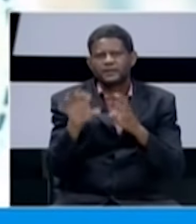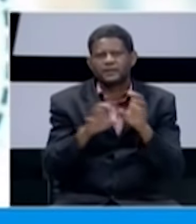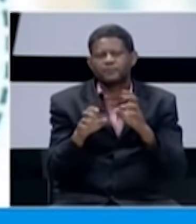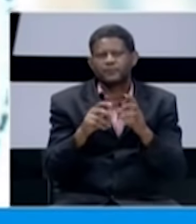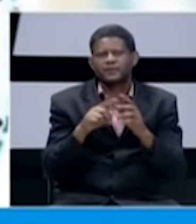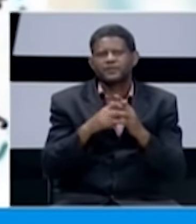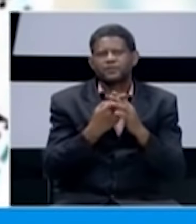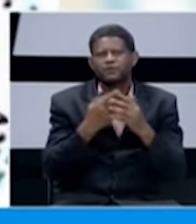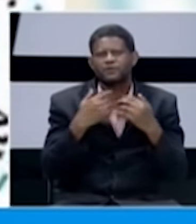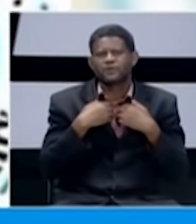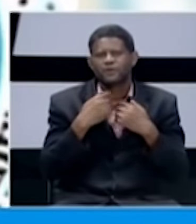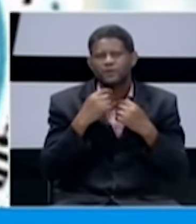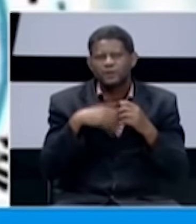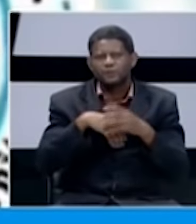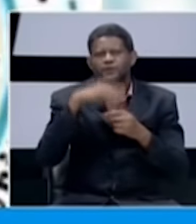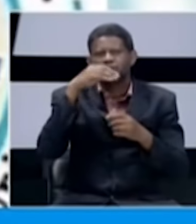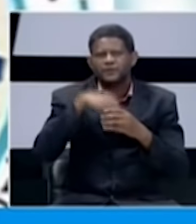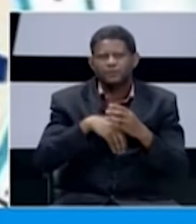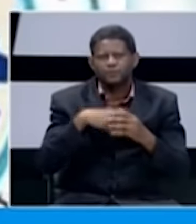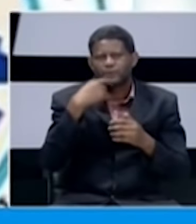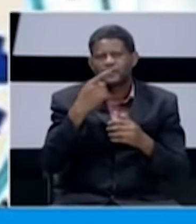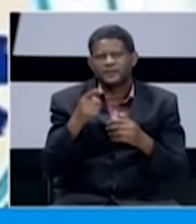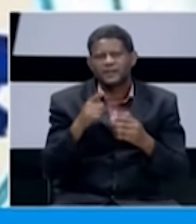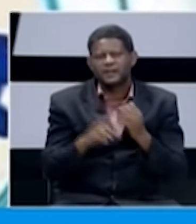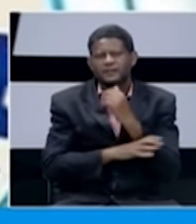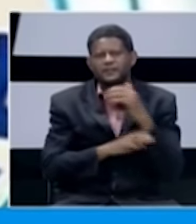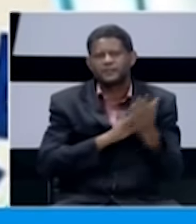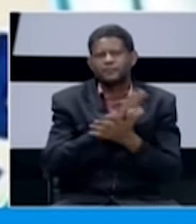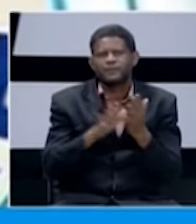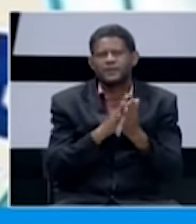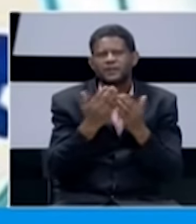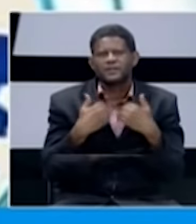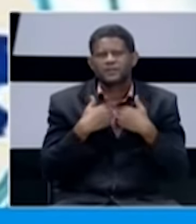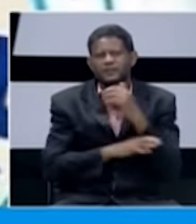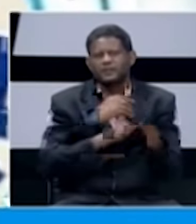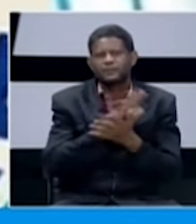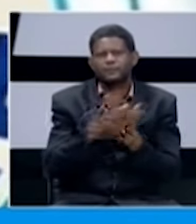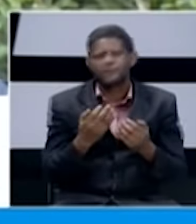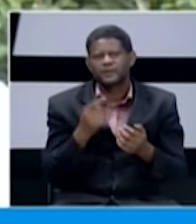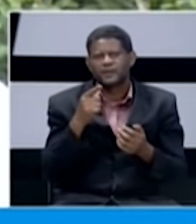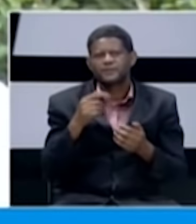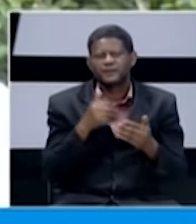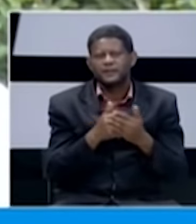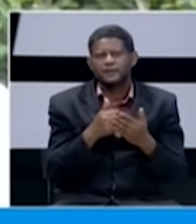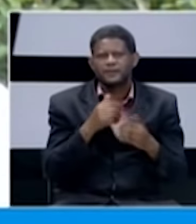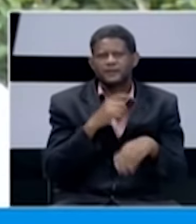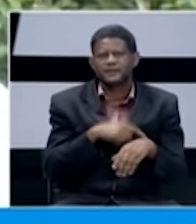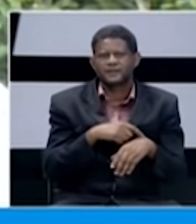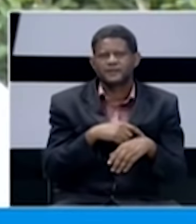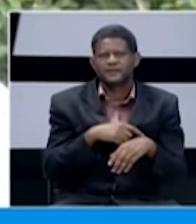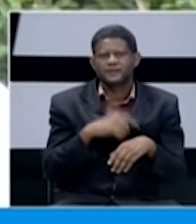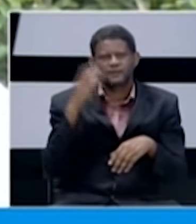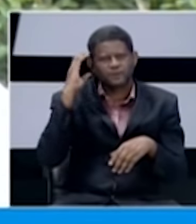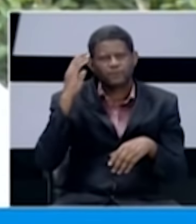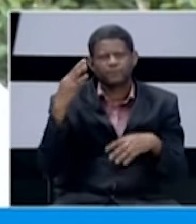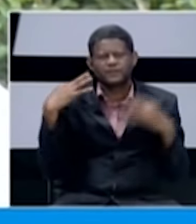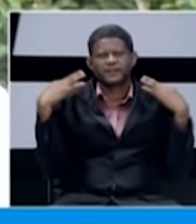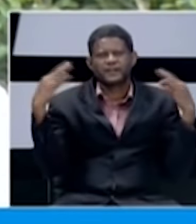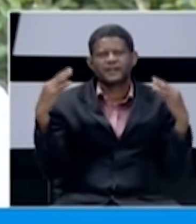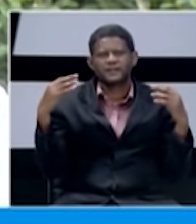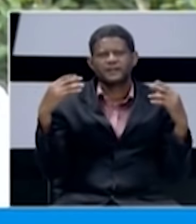وزلو ود مقلقل إذا حجر نمحماس زلوا دليت بها جنزب. أروى جزيل سمعنا يبي تعنا من سرب بيلو وتصير